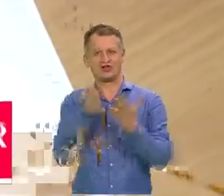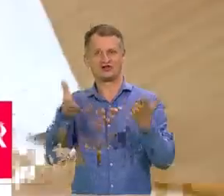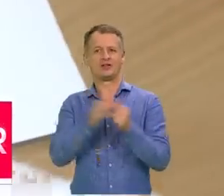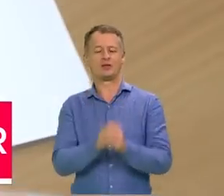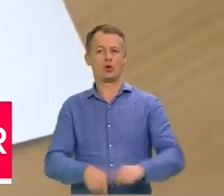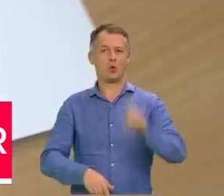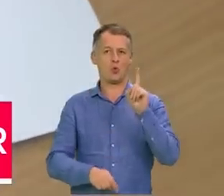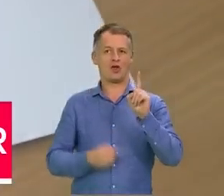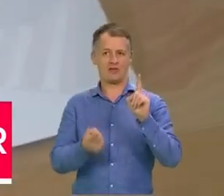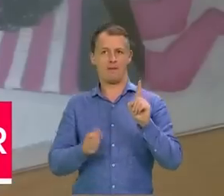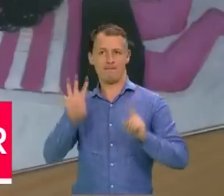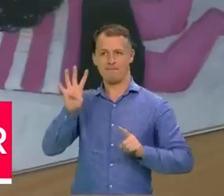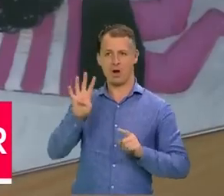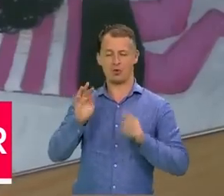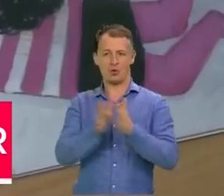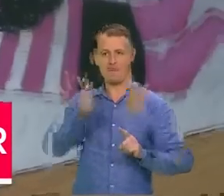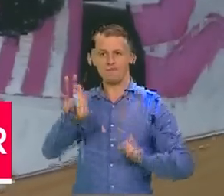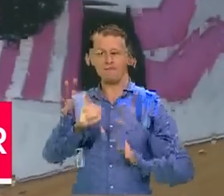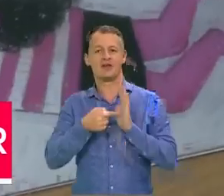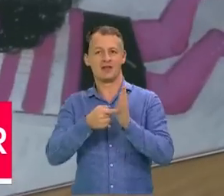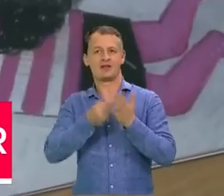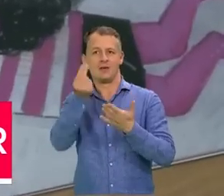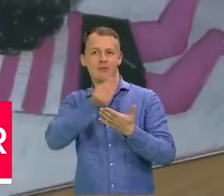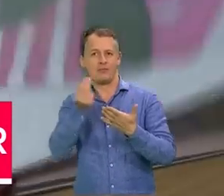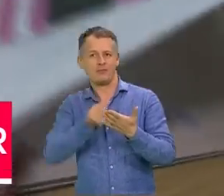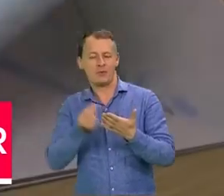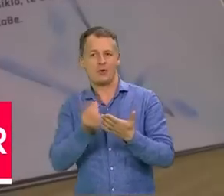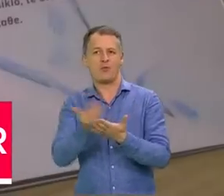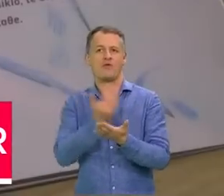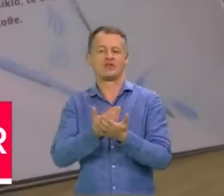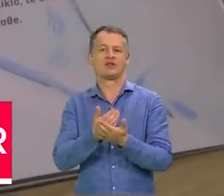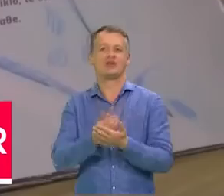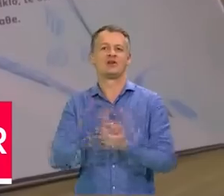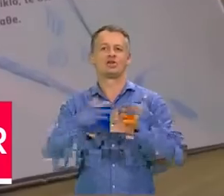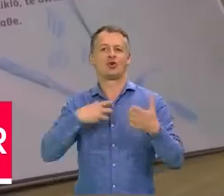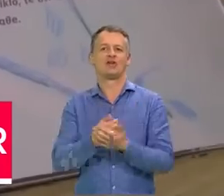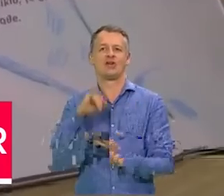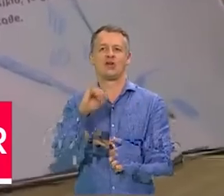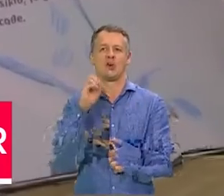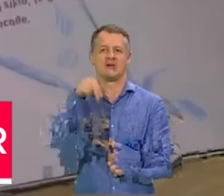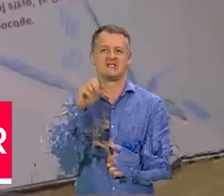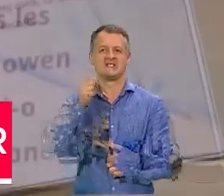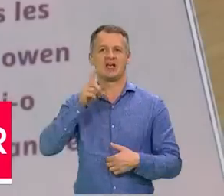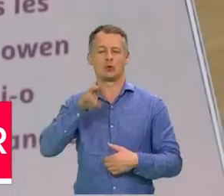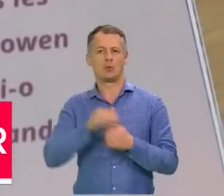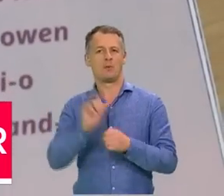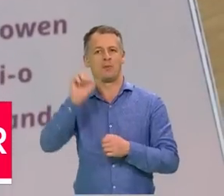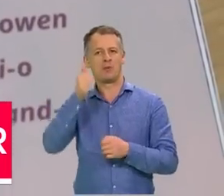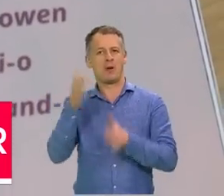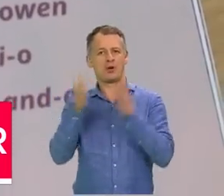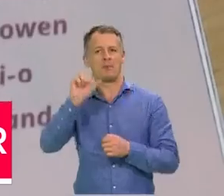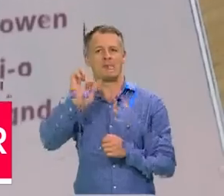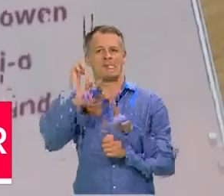dintre cele 4 cărți este ilustrată și povestea actorului Sorin Sandu. Primul episod de discriminare de care își